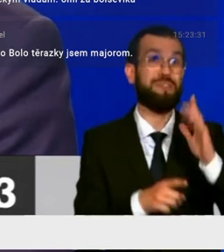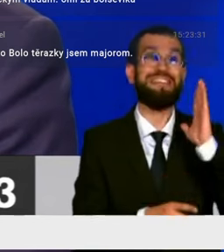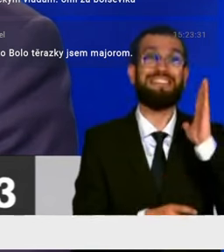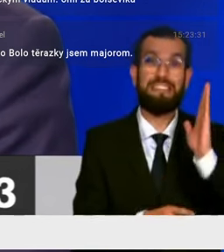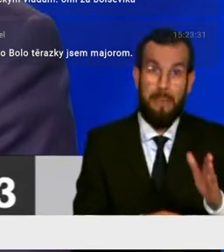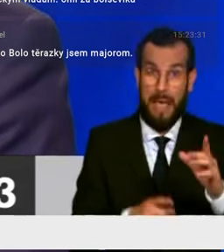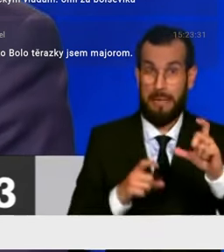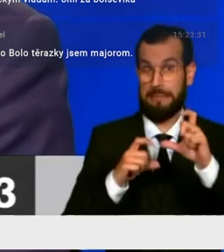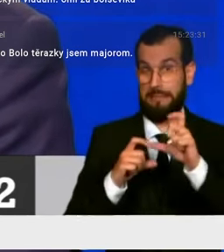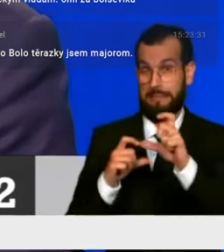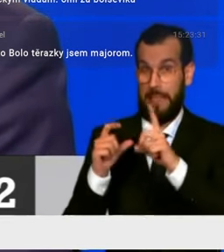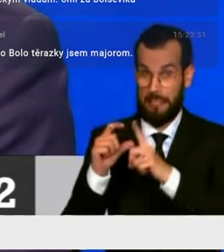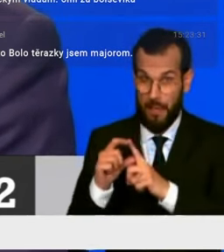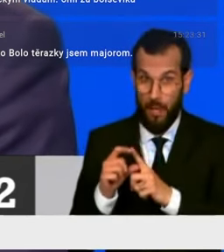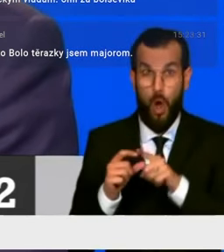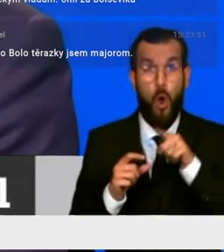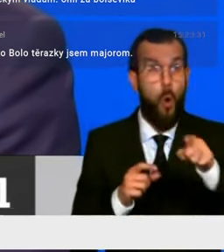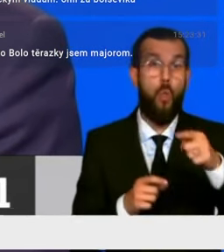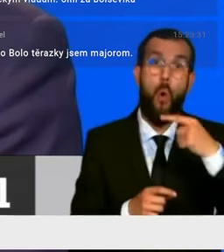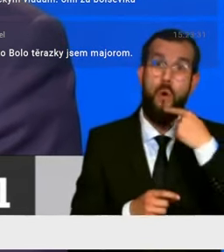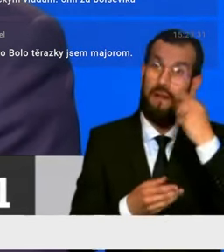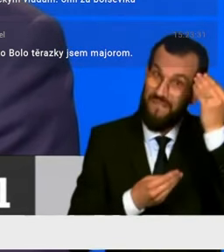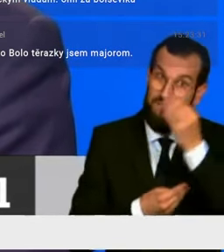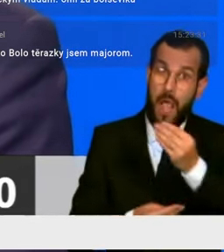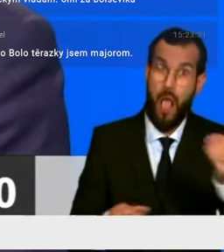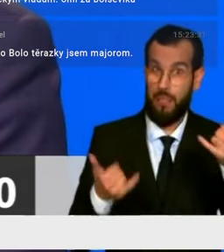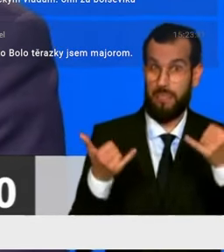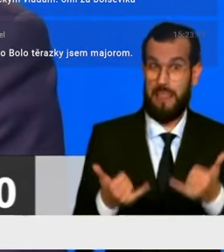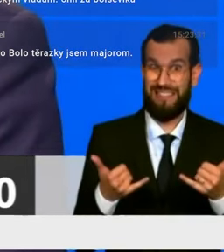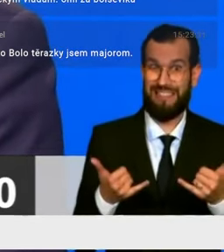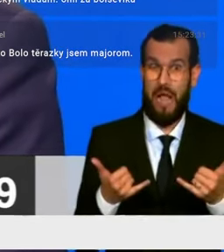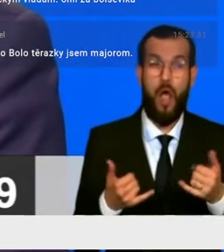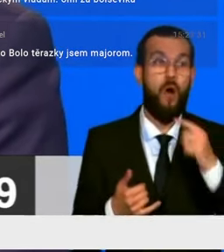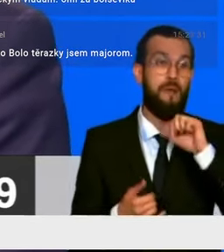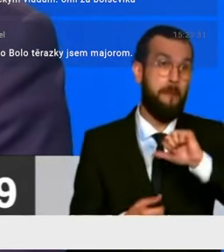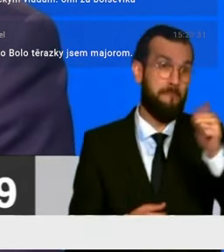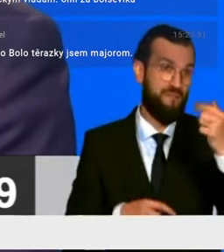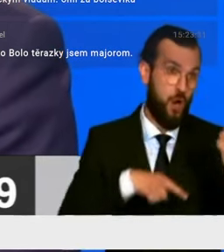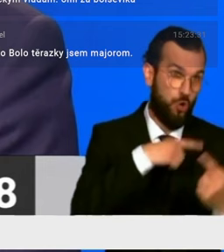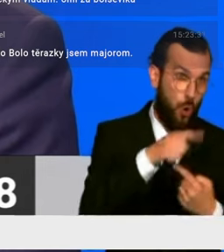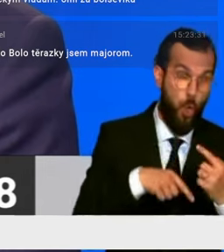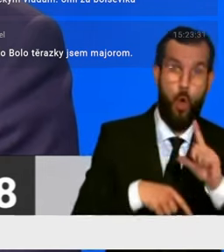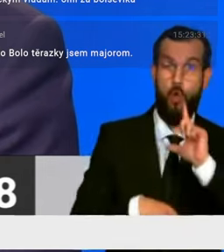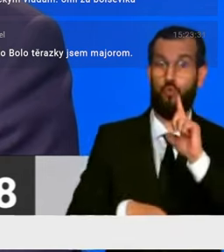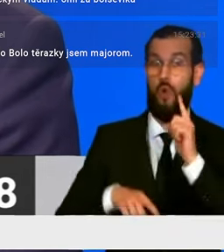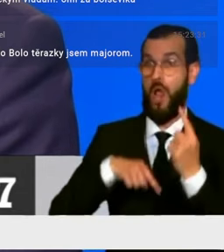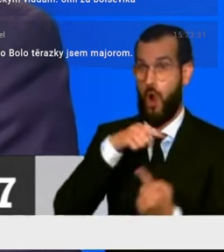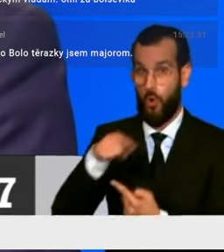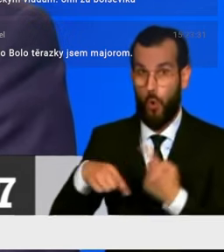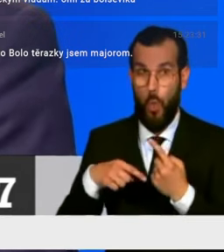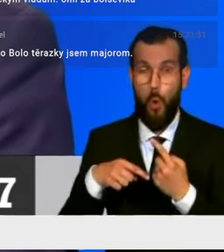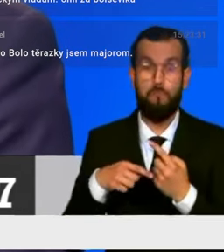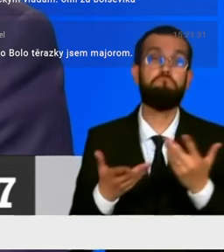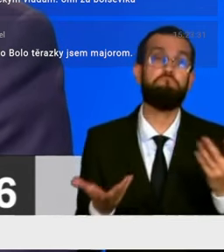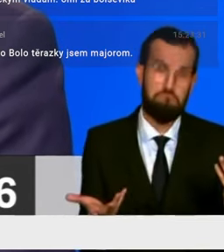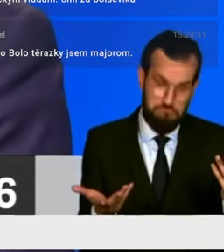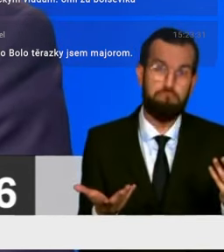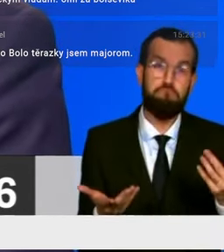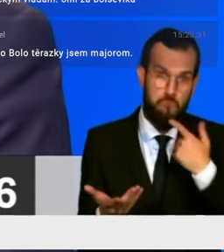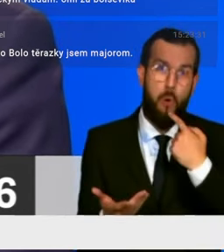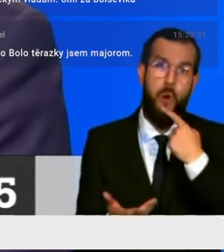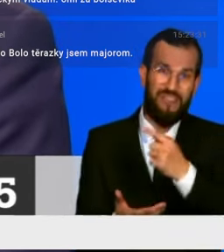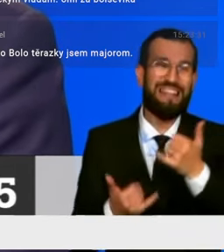sociálna demokracia za dnešné vyhlásenie kedy medzi prvým a druhým kolom sme boli schopní prijať vyhlásenie ktoré sme dnes